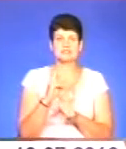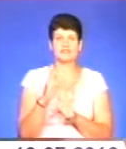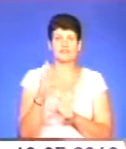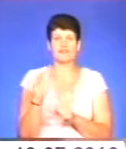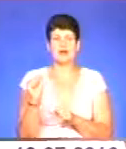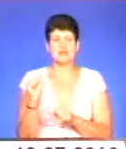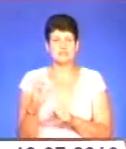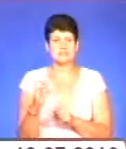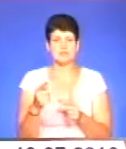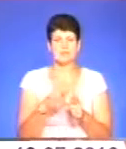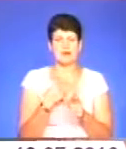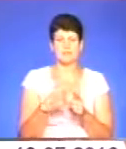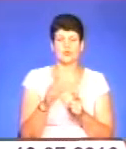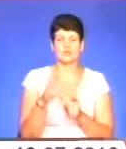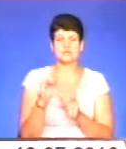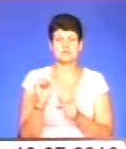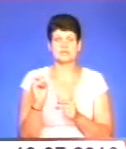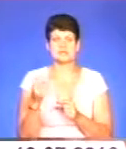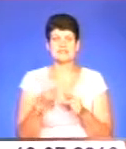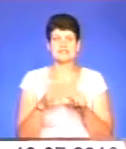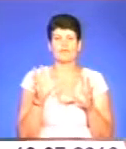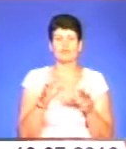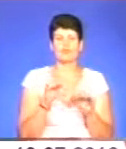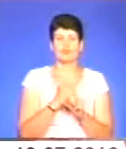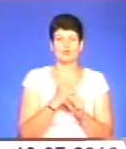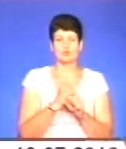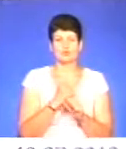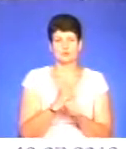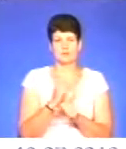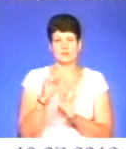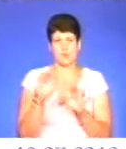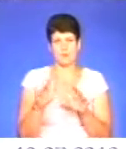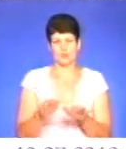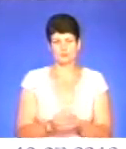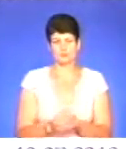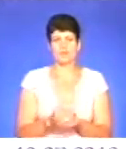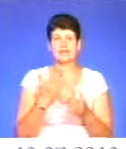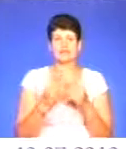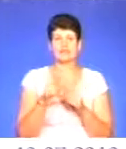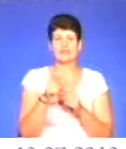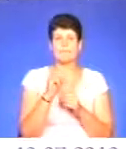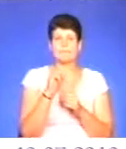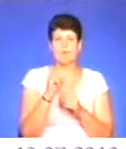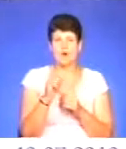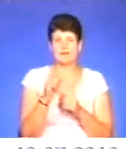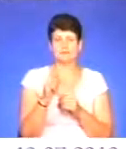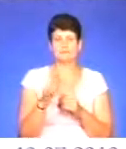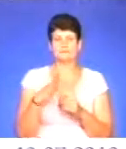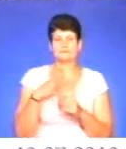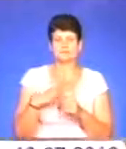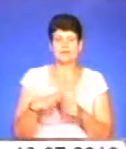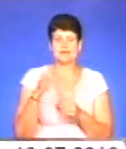на соці. Це все можна витягнути з комп'ютера, якщо ви маєте велике бажання. Якщо ви погано переносите спеку,